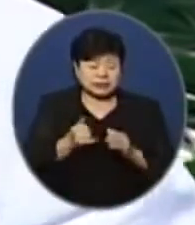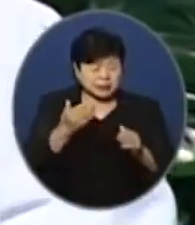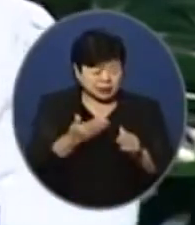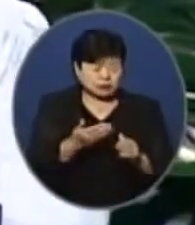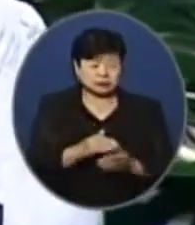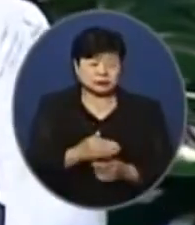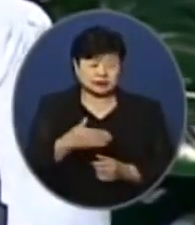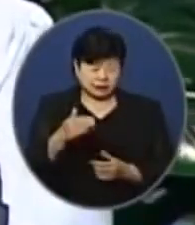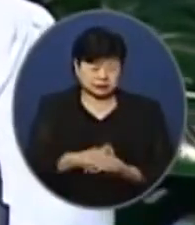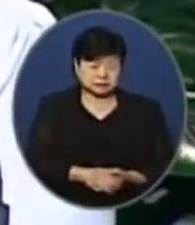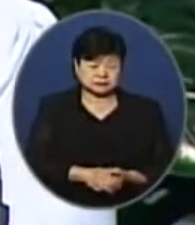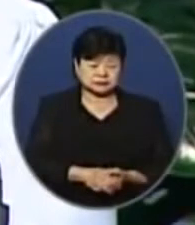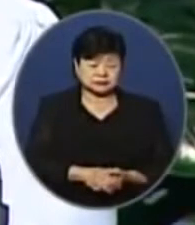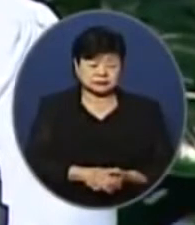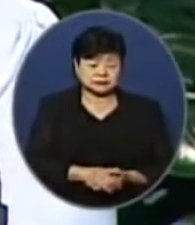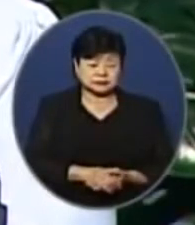가겠다.